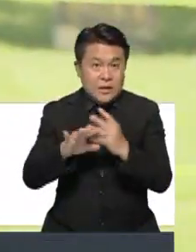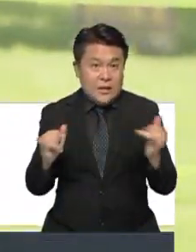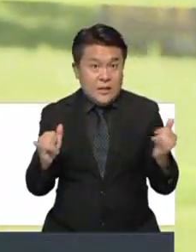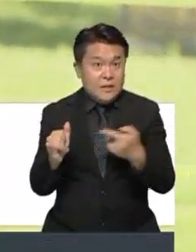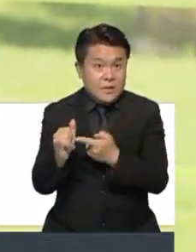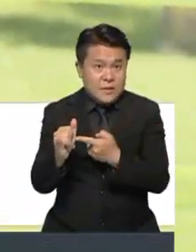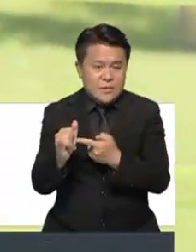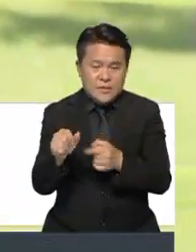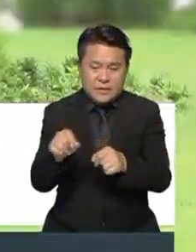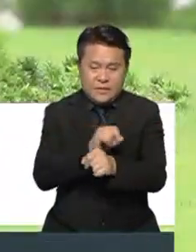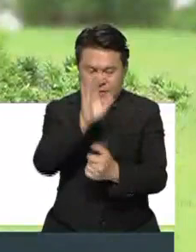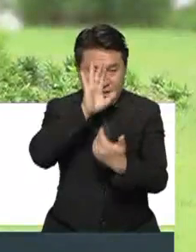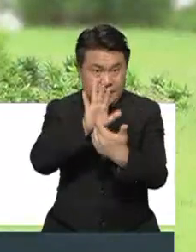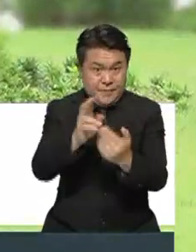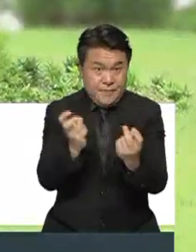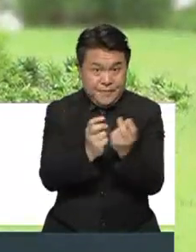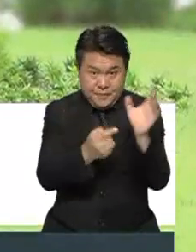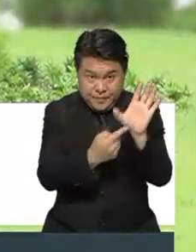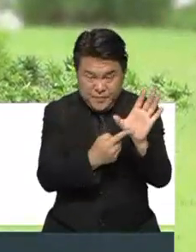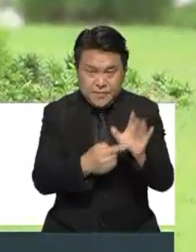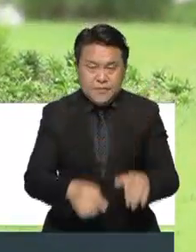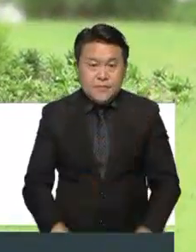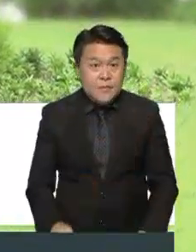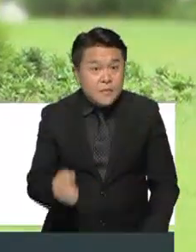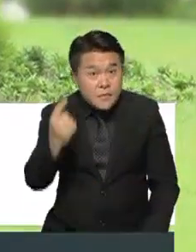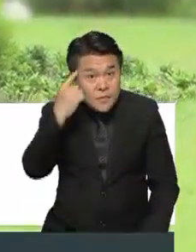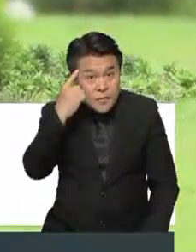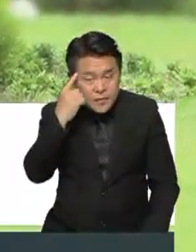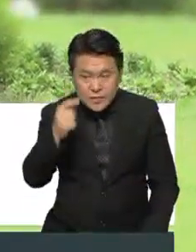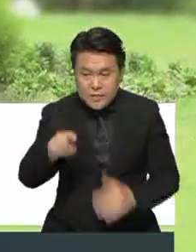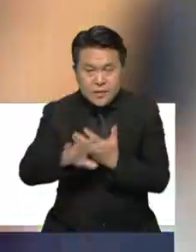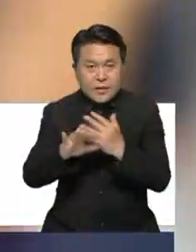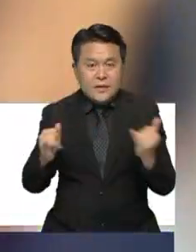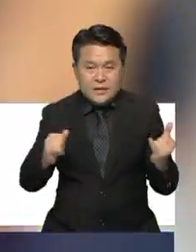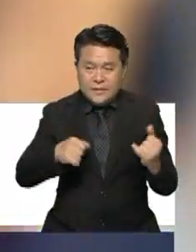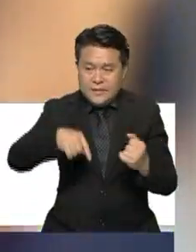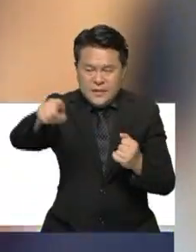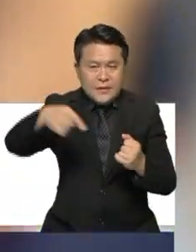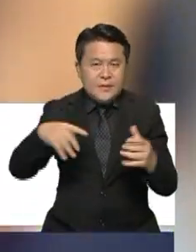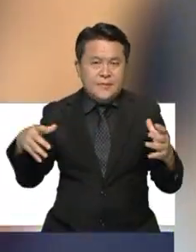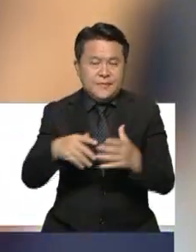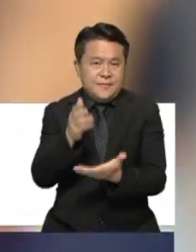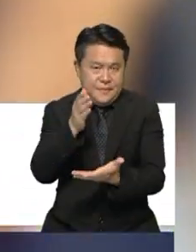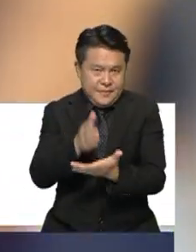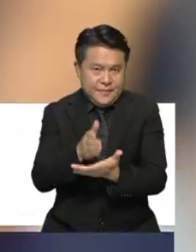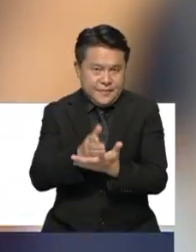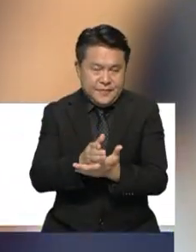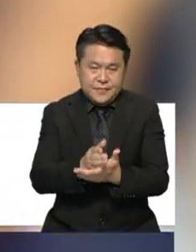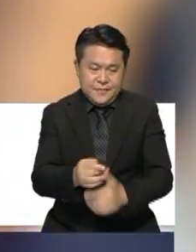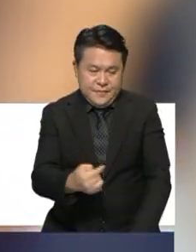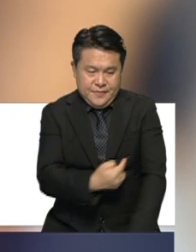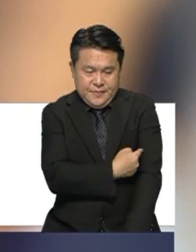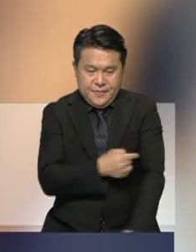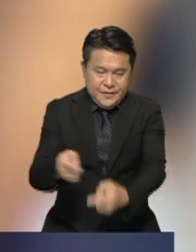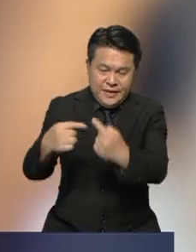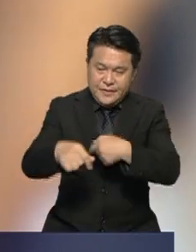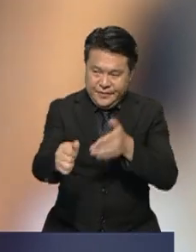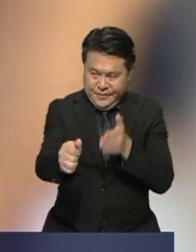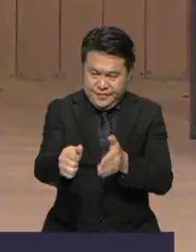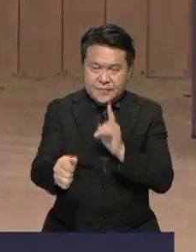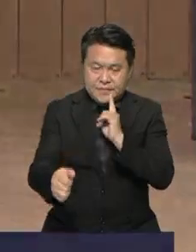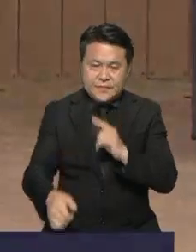발표했습니다. 연휴 때 외국인들의 이동이나 모임을 최소화하고 백신 접종에 적극 참여하도록